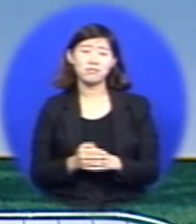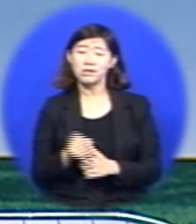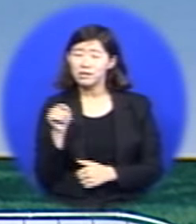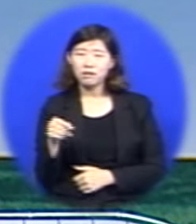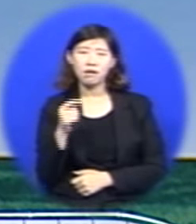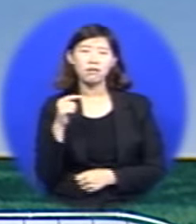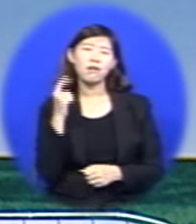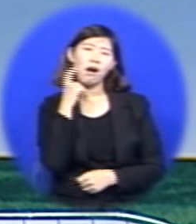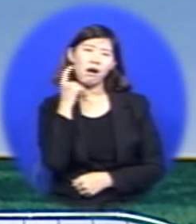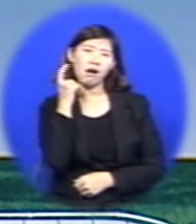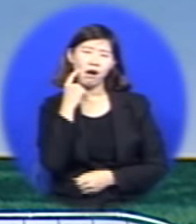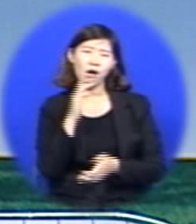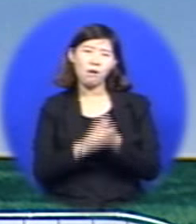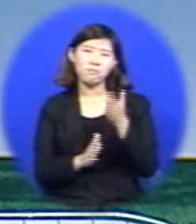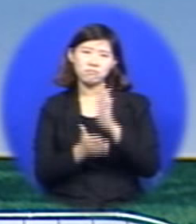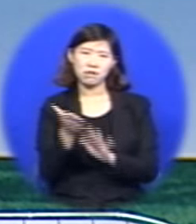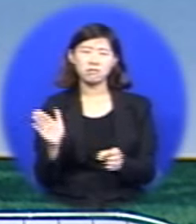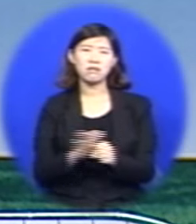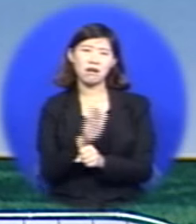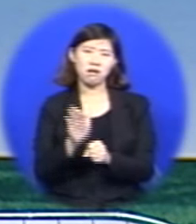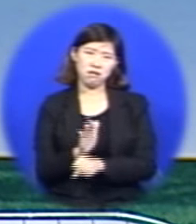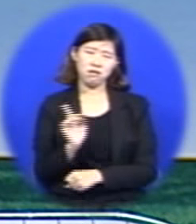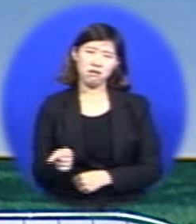사랑인 것입니다.